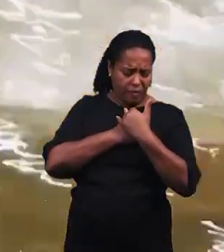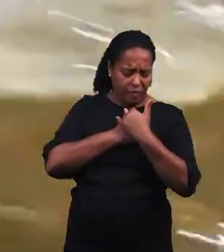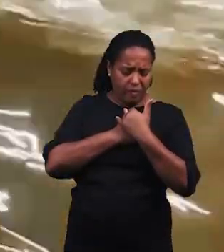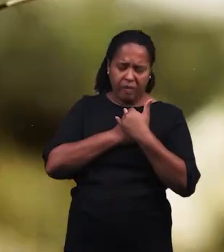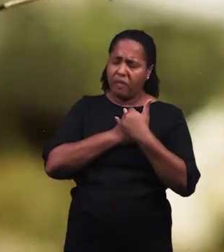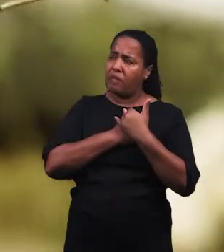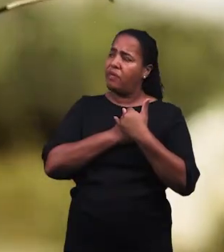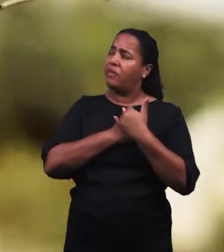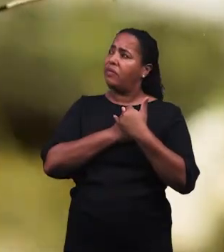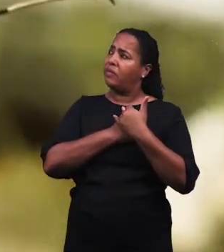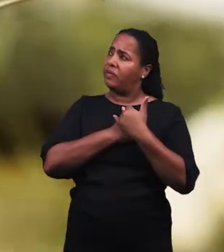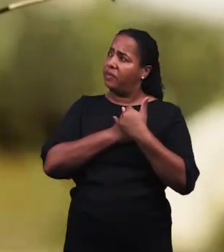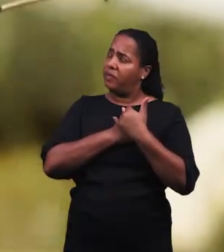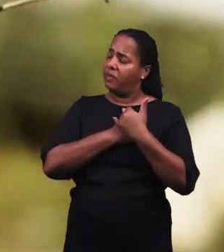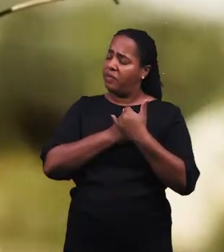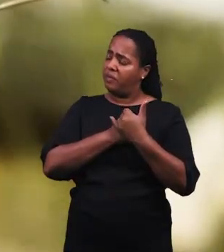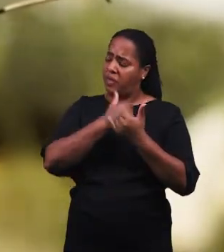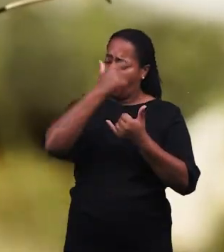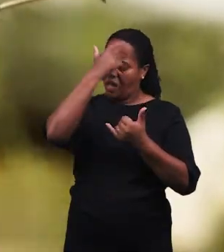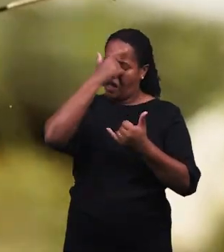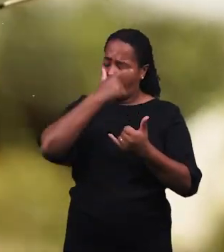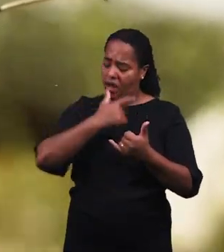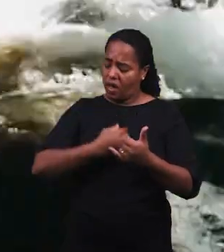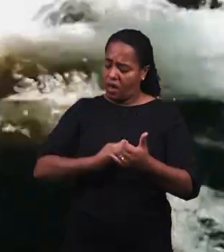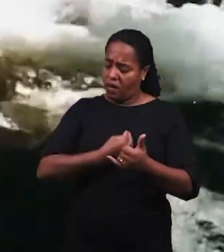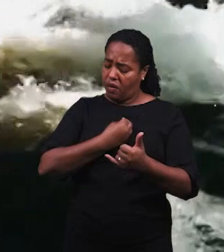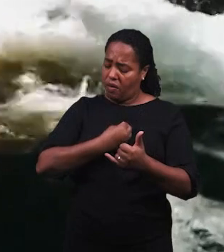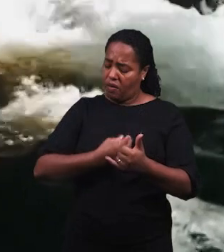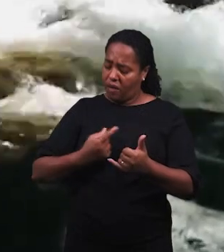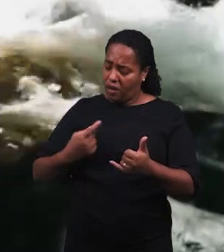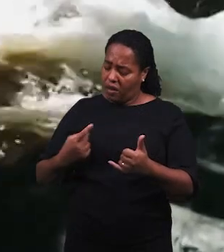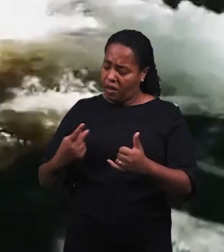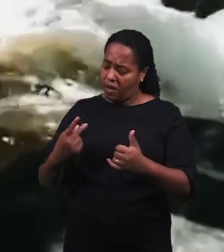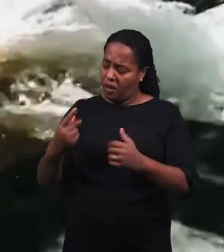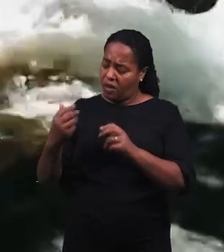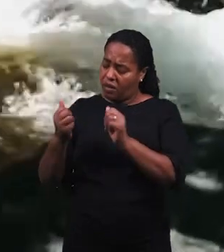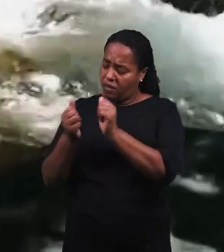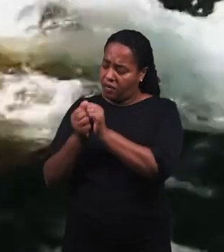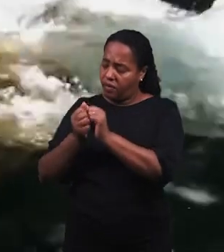И дай мне обрести покой в Тебе, Господь.